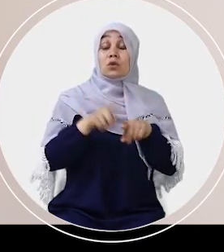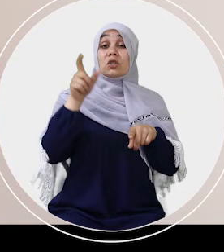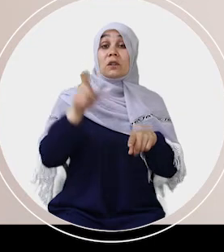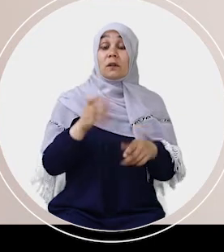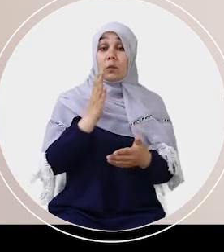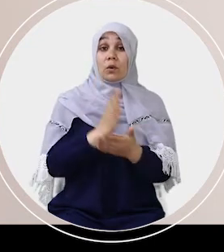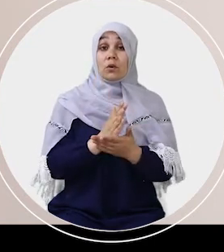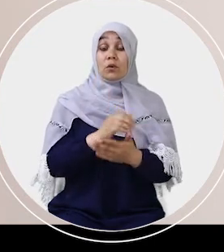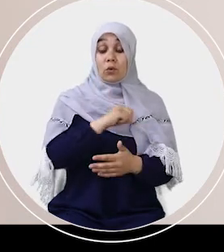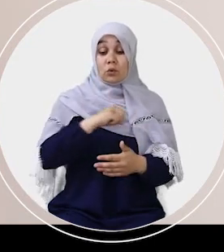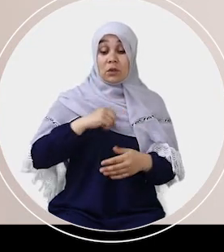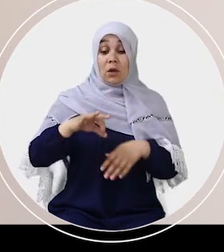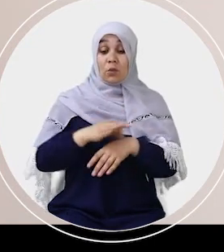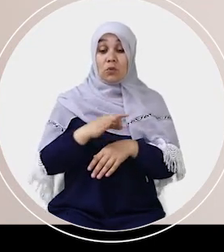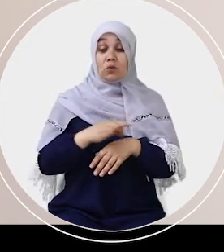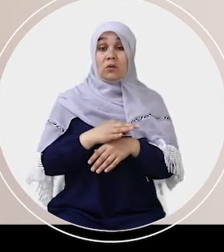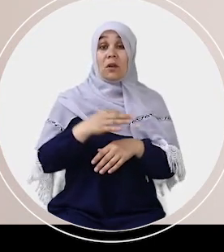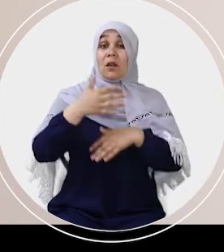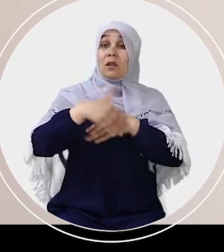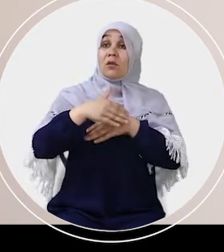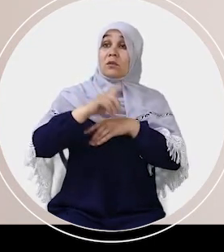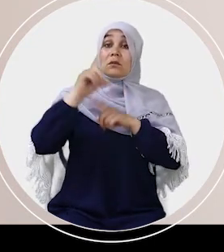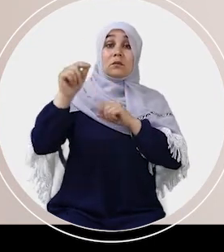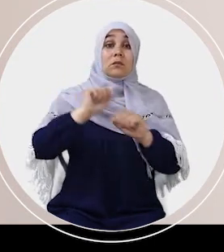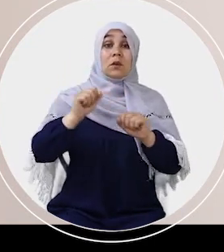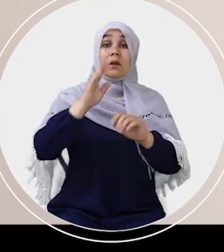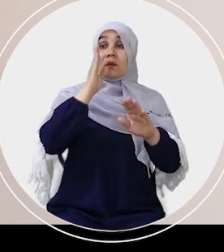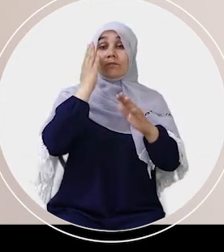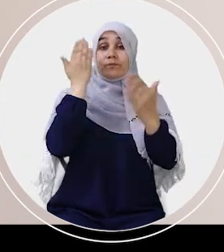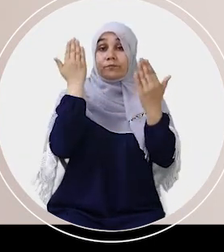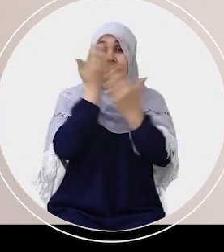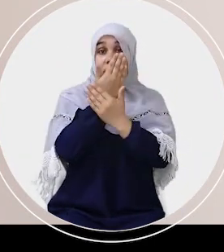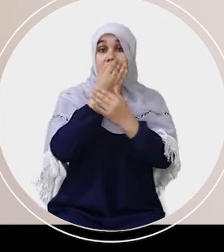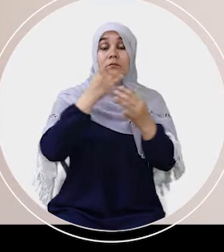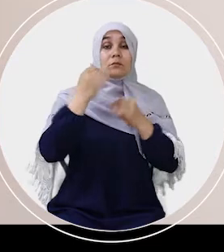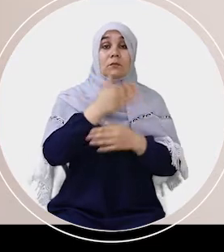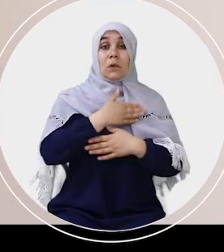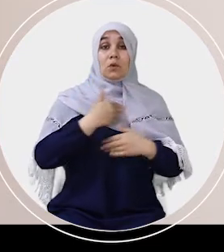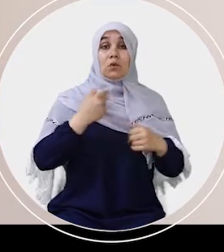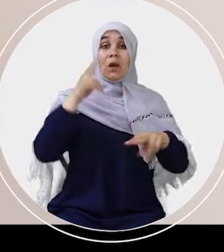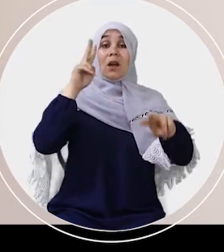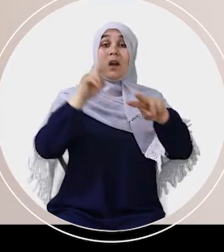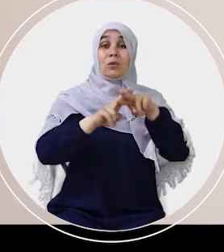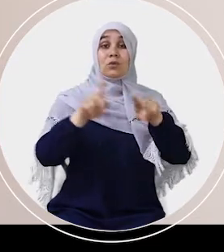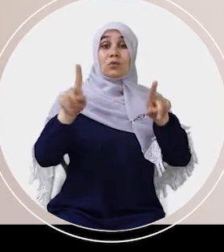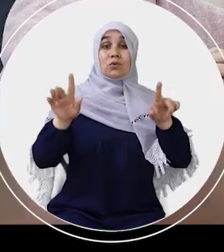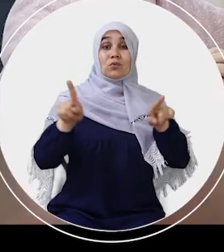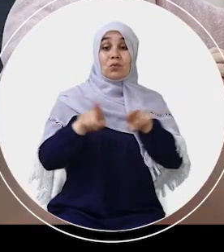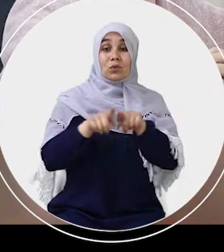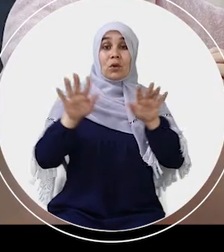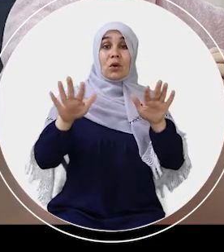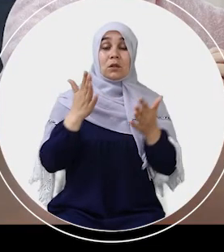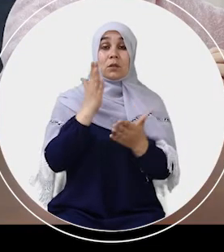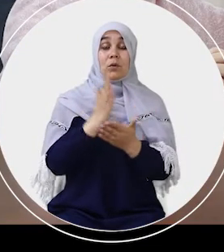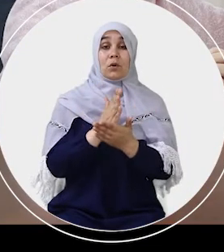borki, o'z juft xonalarini umuman ko'chaga chiqazmay, hech kim bilan aloqa qilishni xohlamay, qamab qo'yadigan oilalar ham bor ekan. Bu